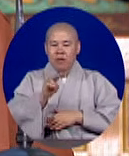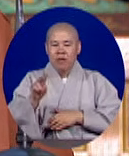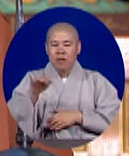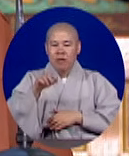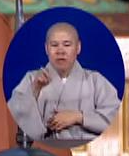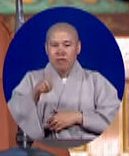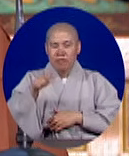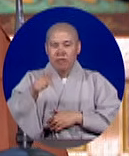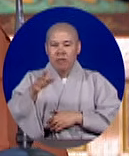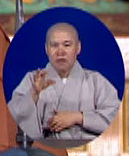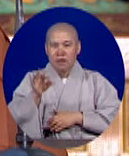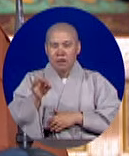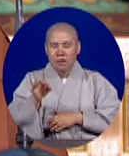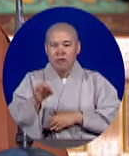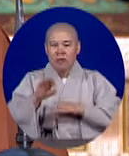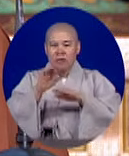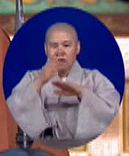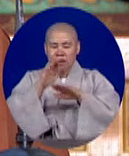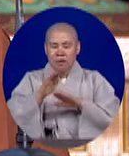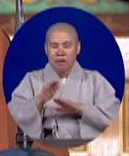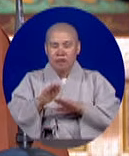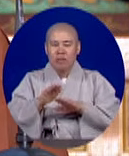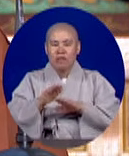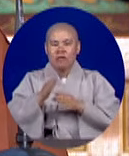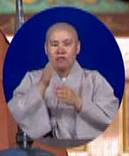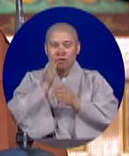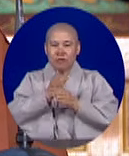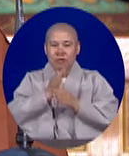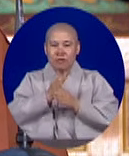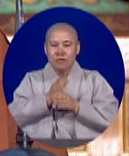반야심경에서 뭐라고 말씀을 하셨느냐.